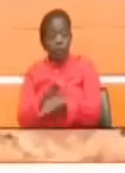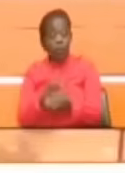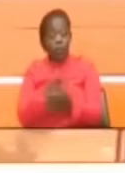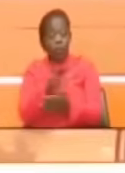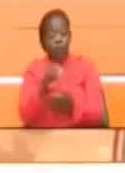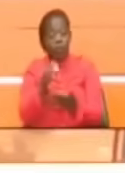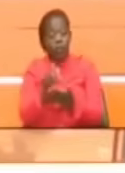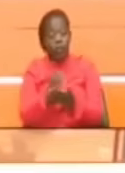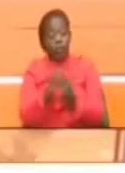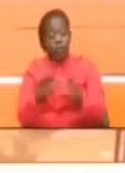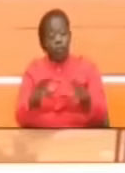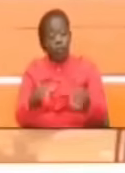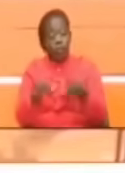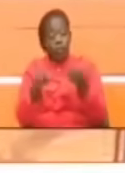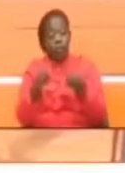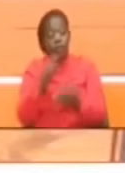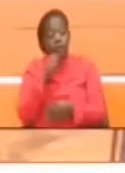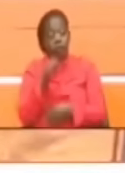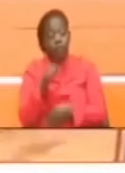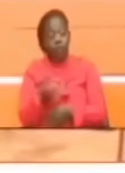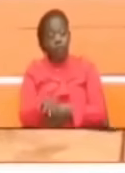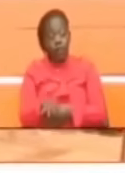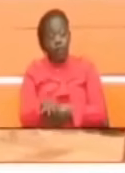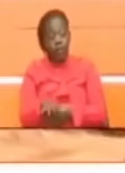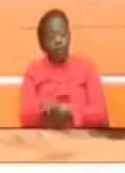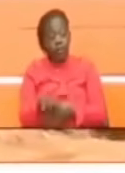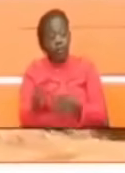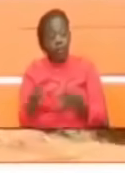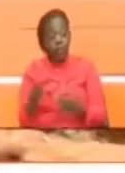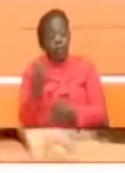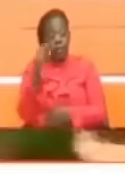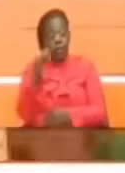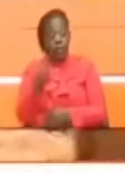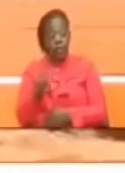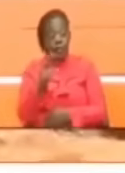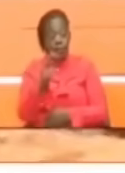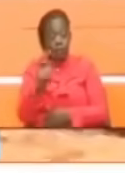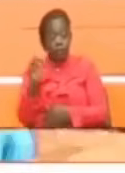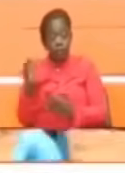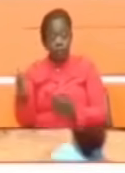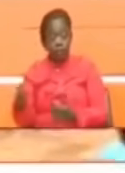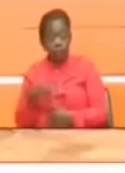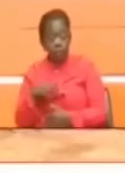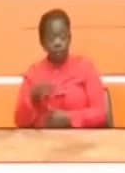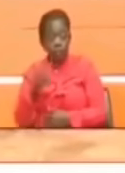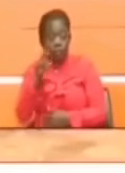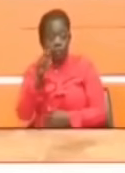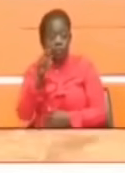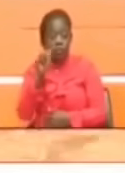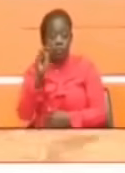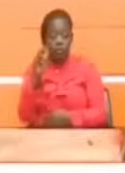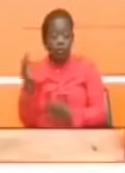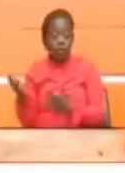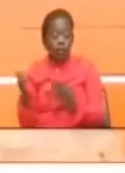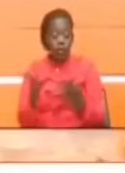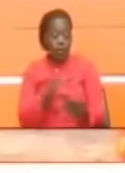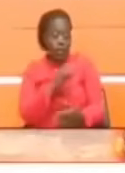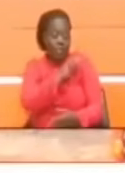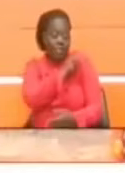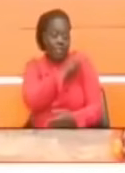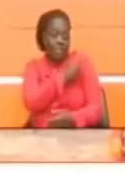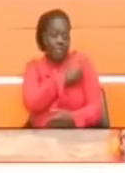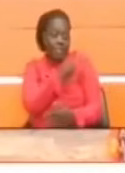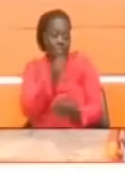olwa poloti ye yamuwebwa kitaawe Erica Tebandeke mu 1998 ate omugagga Kam Mukasa bw'aleese Bakanyama